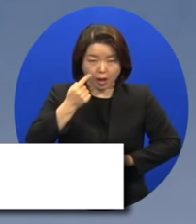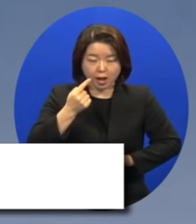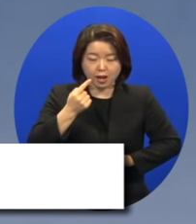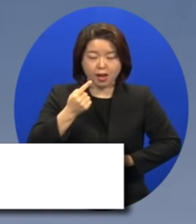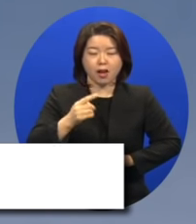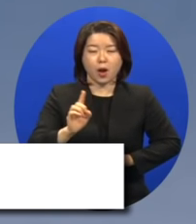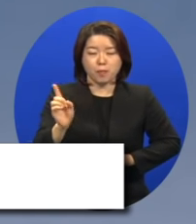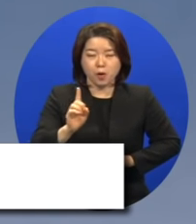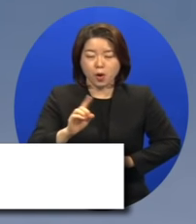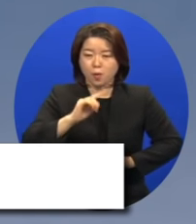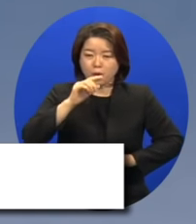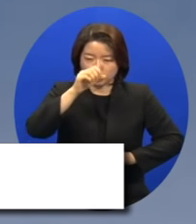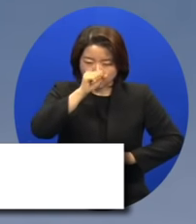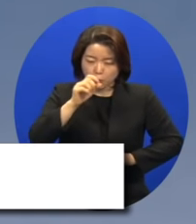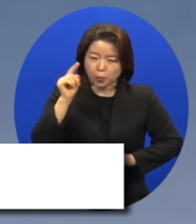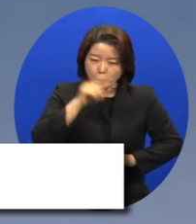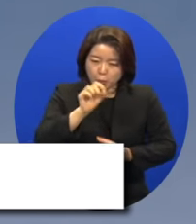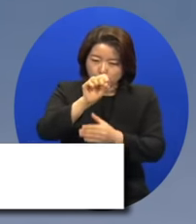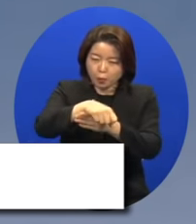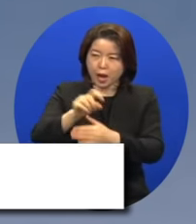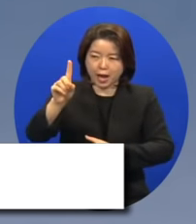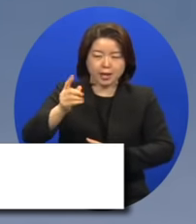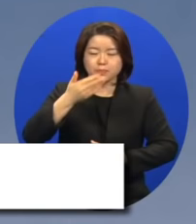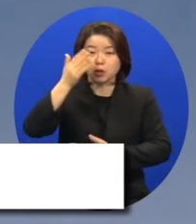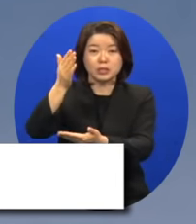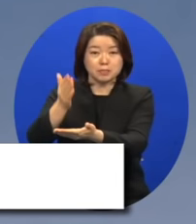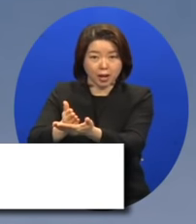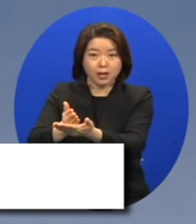알게하는나무의열매는먹지말라고했습니다.